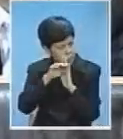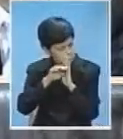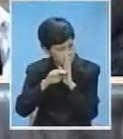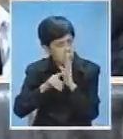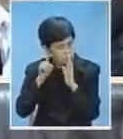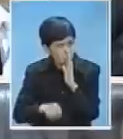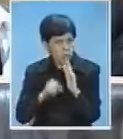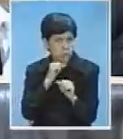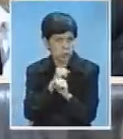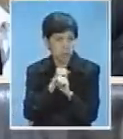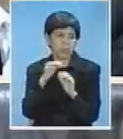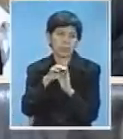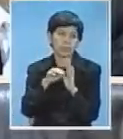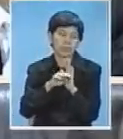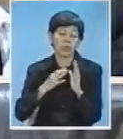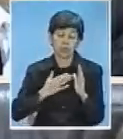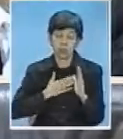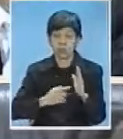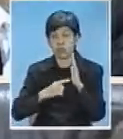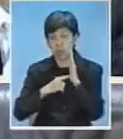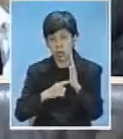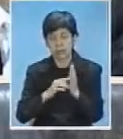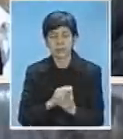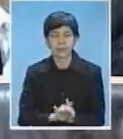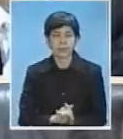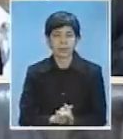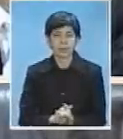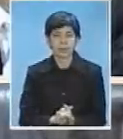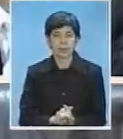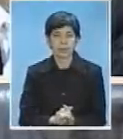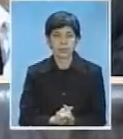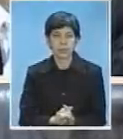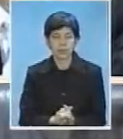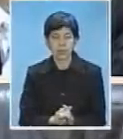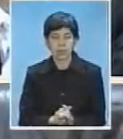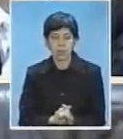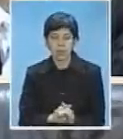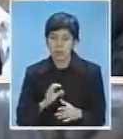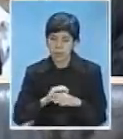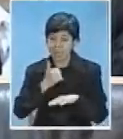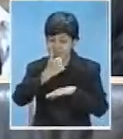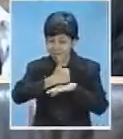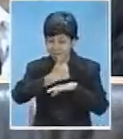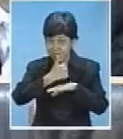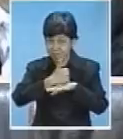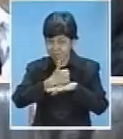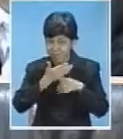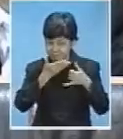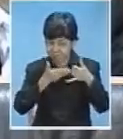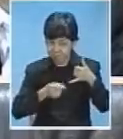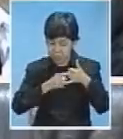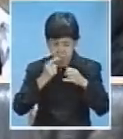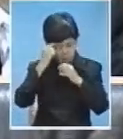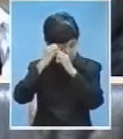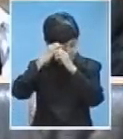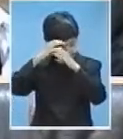ายมีตัวอย่างเช่นเดียวกันครับว่าวิสัยทัศน์ของผู้นำประเทศเนี่ยจะเป็นคน